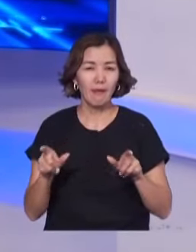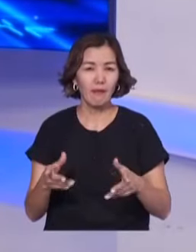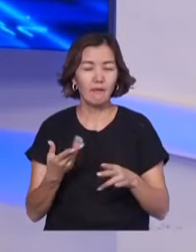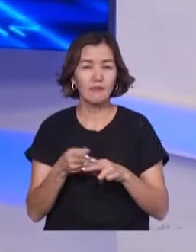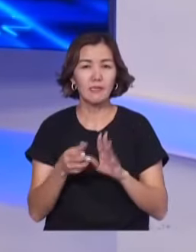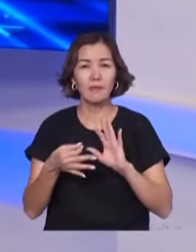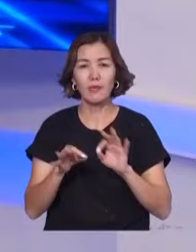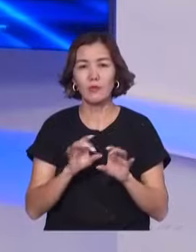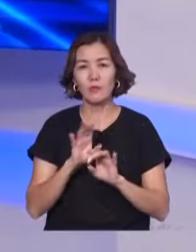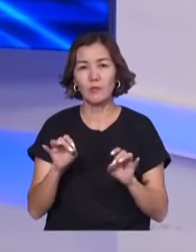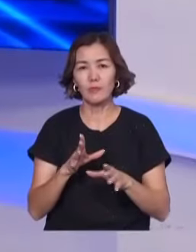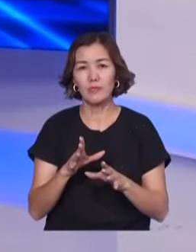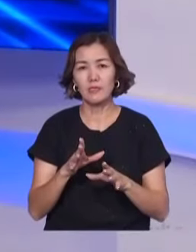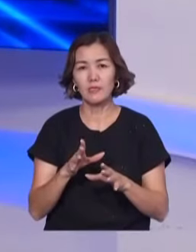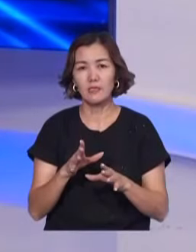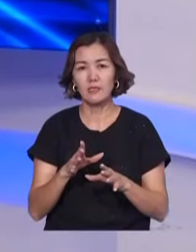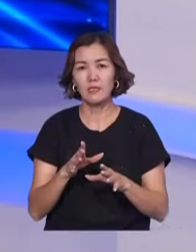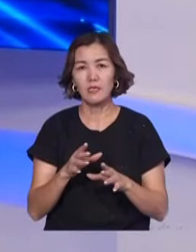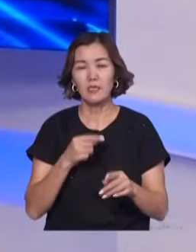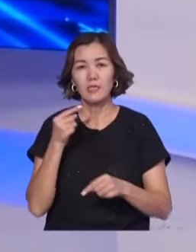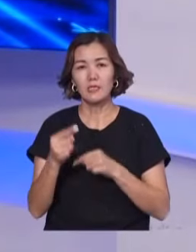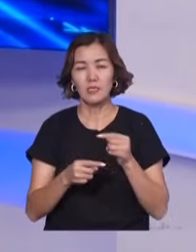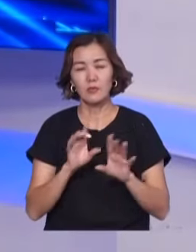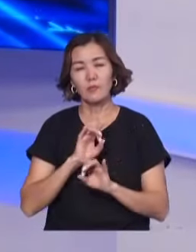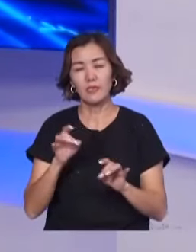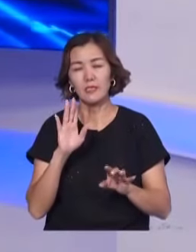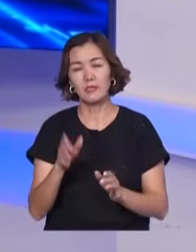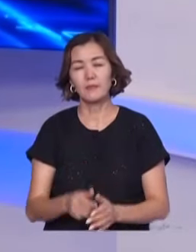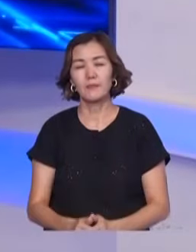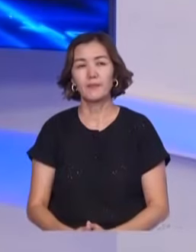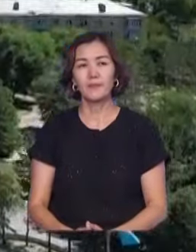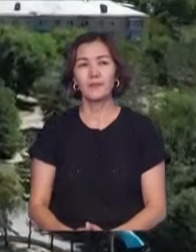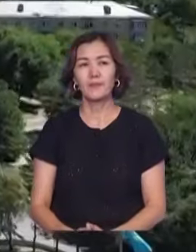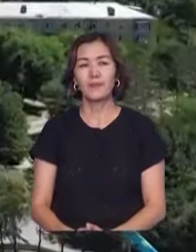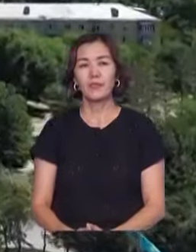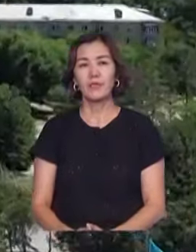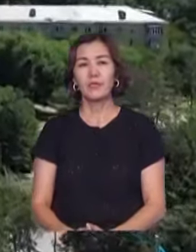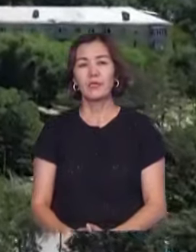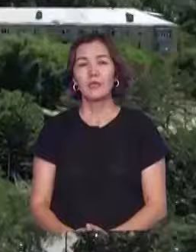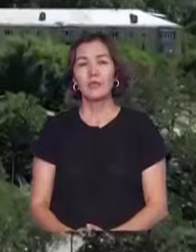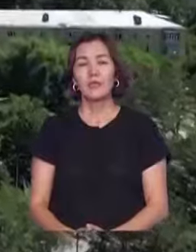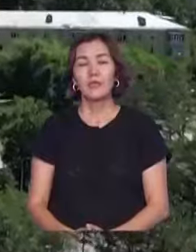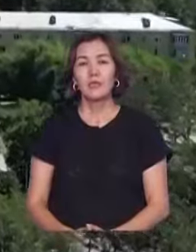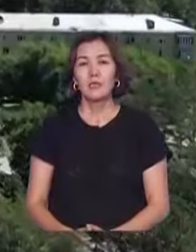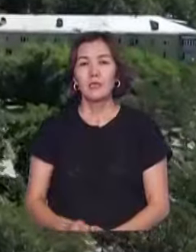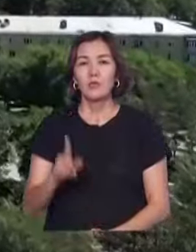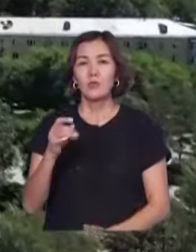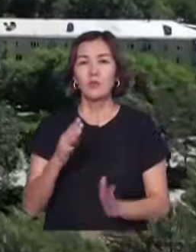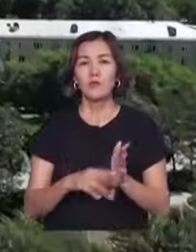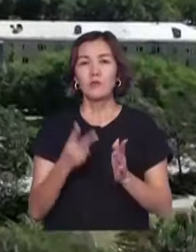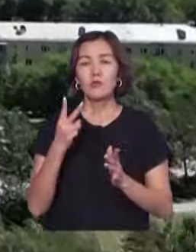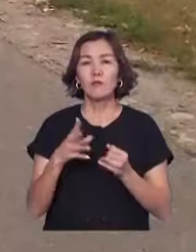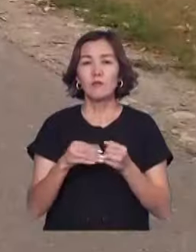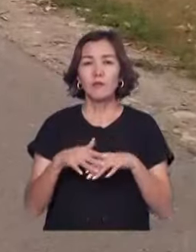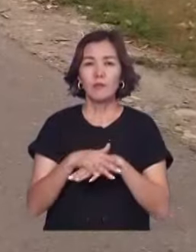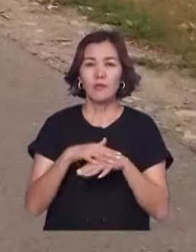Все подробности визита премьер-министра страны в областной центр в следующем материале. Из 192 населенных